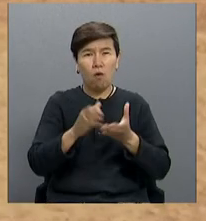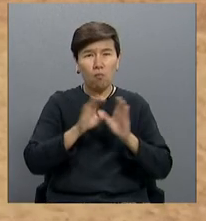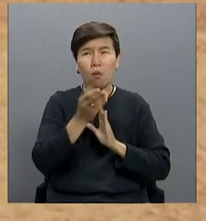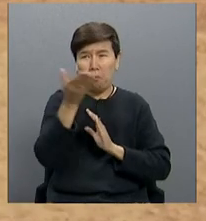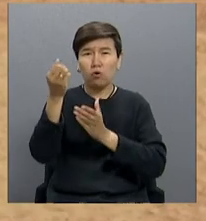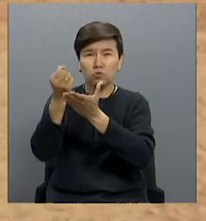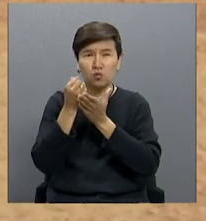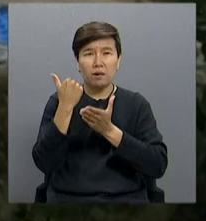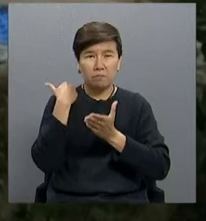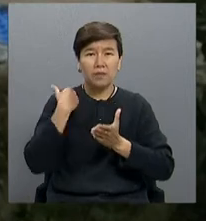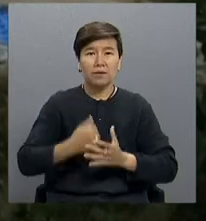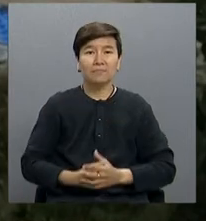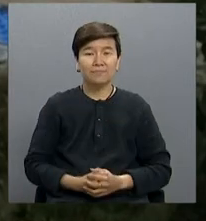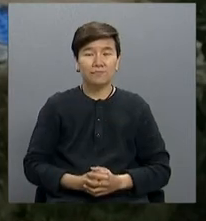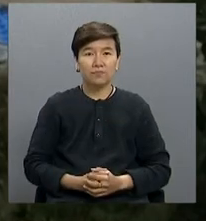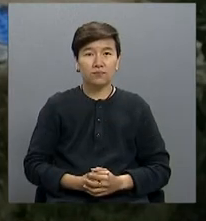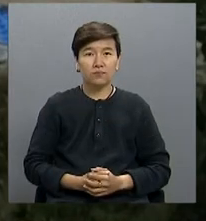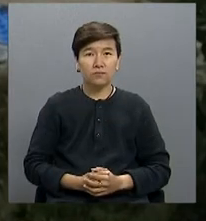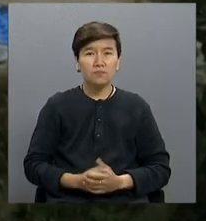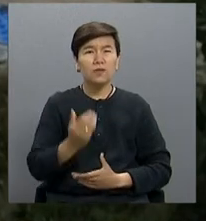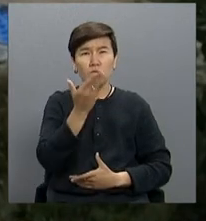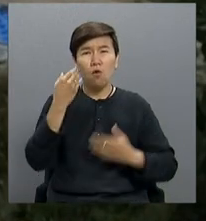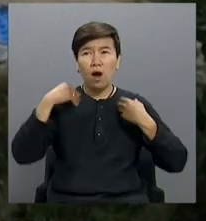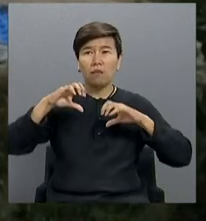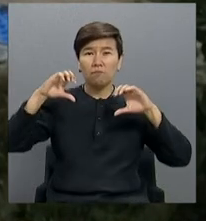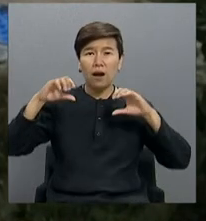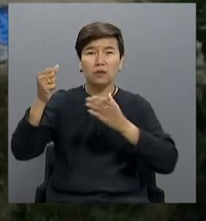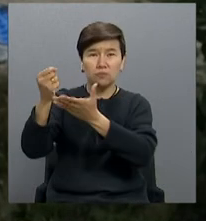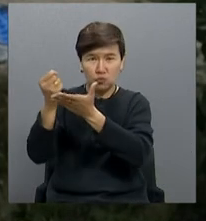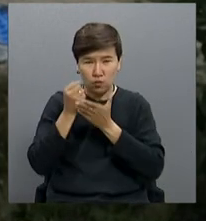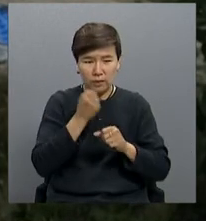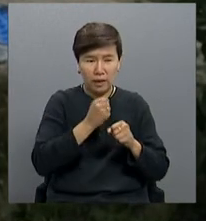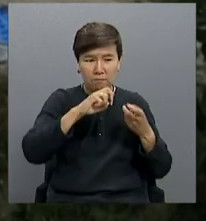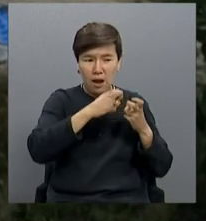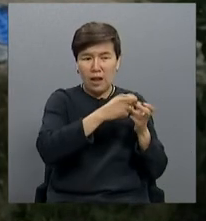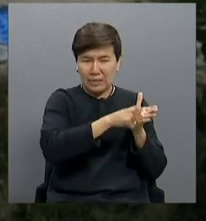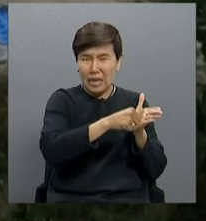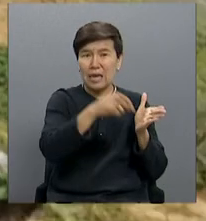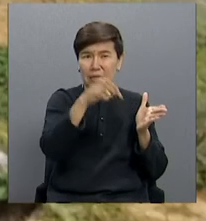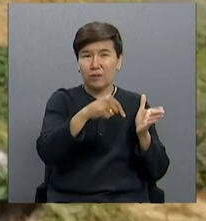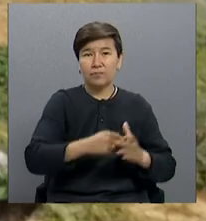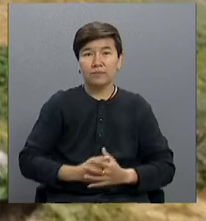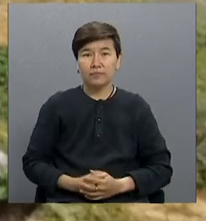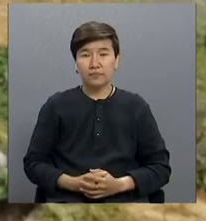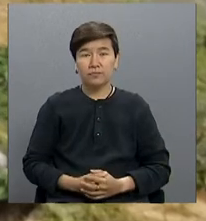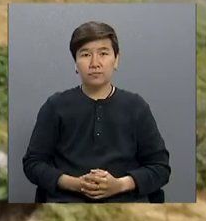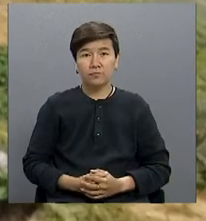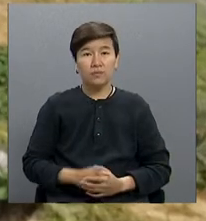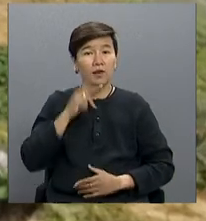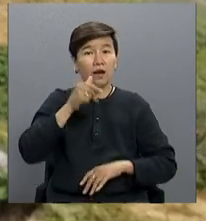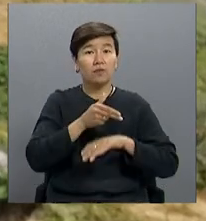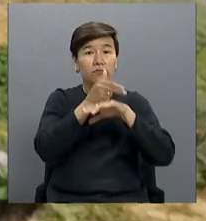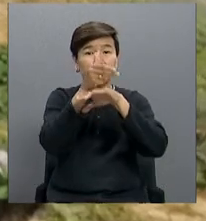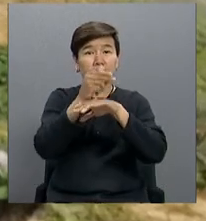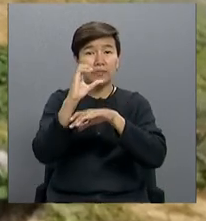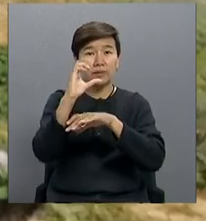ที่มากกว่านี้ดังนั้นจึงขอหน่วยงานภาครัฐเข้ามาดำเนินการแก้ไขอย่างเร่งด่วนนักข่าวพลเมืองสาขาการพัฒ